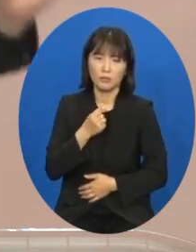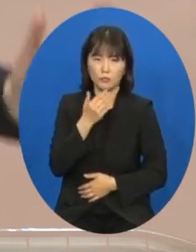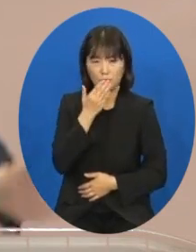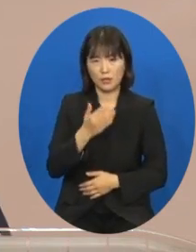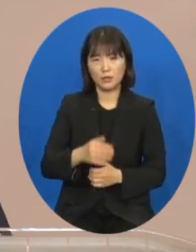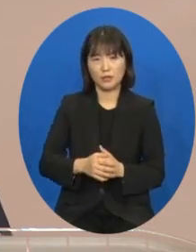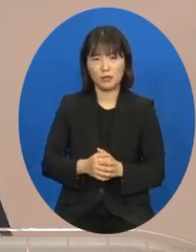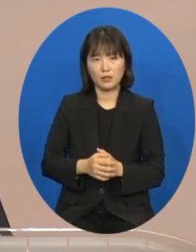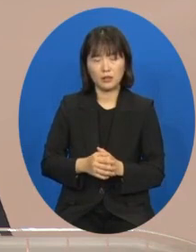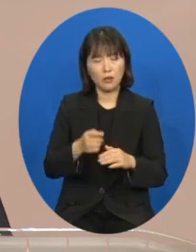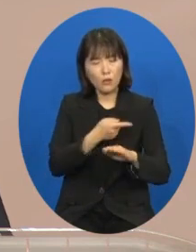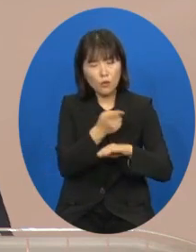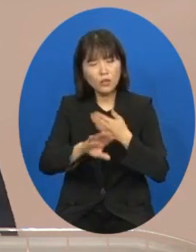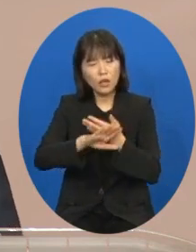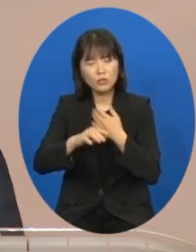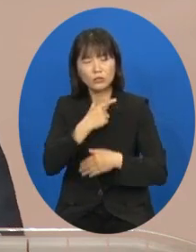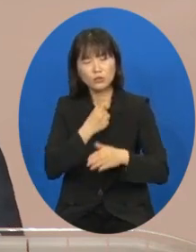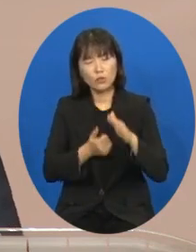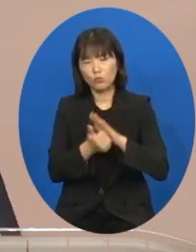다른 소원이 없어요.